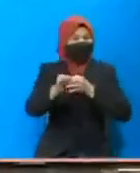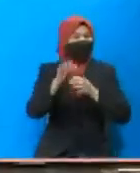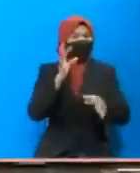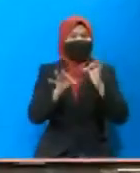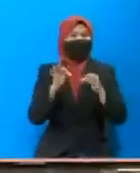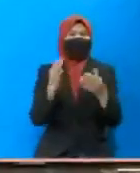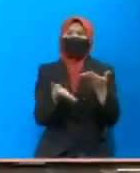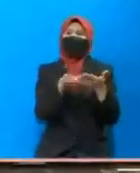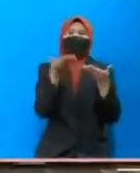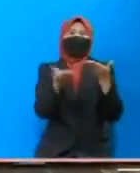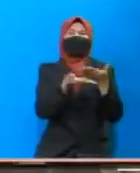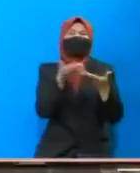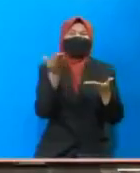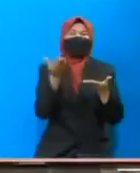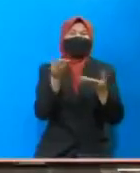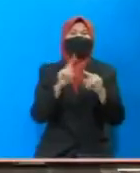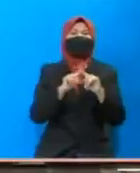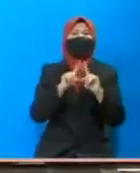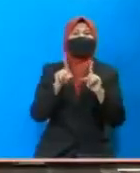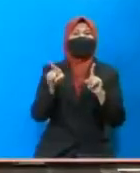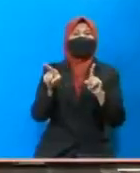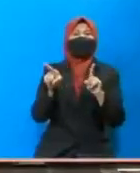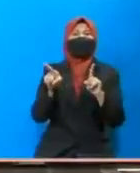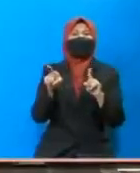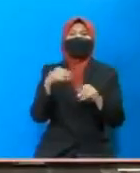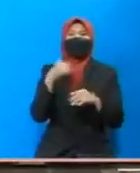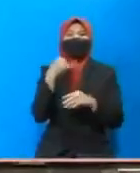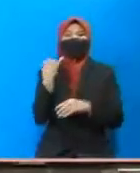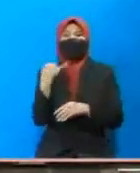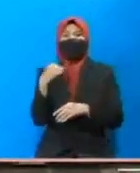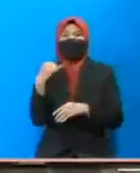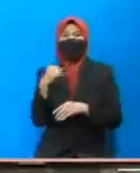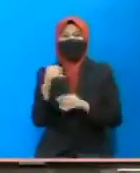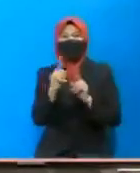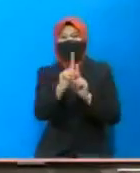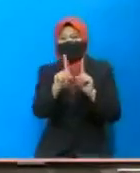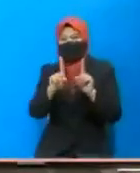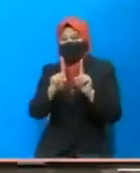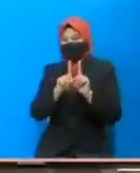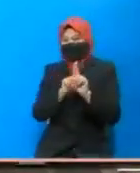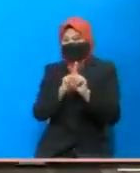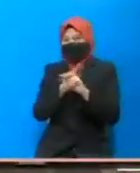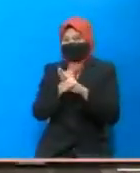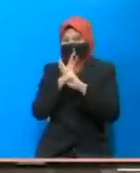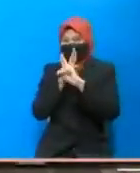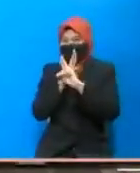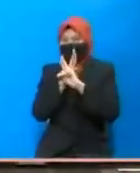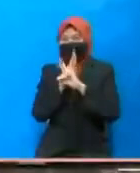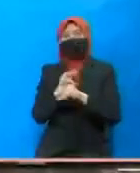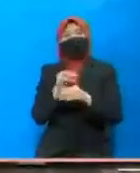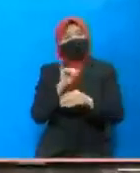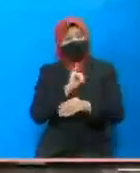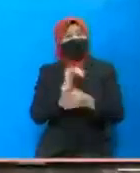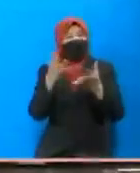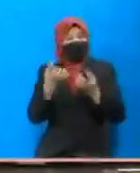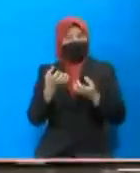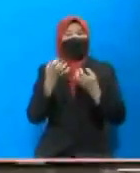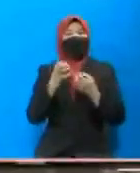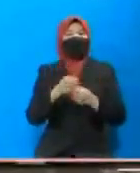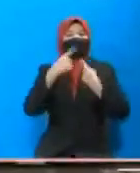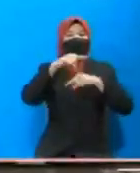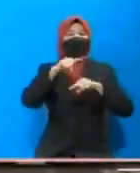perkara yang sangat mudah, tapi dia tidak boleh selindung di balik speaker. Sebab sekarang dia kata, saya nak jawab, tapi speaker yang beritahu hari